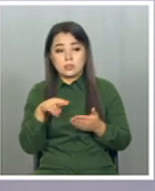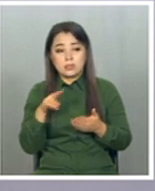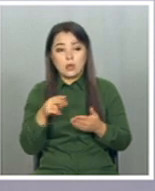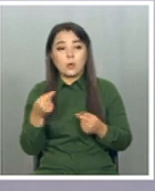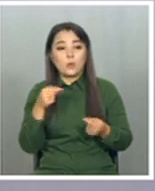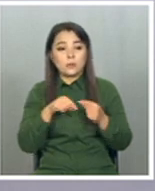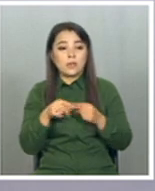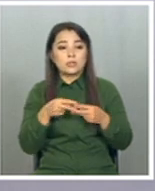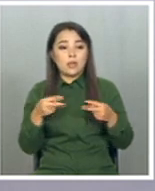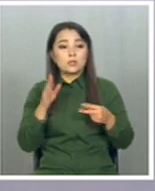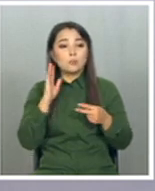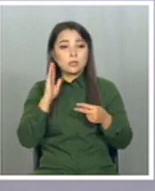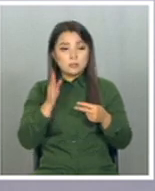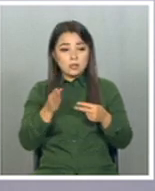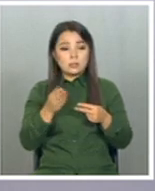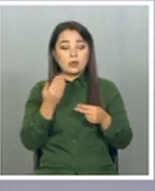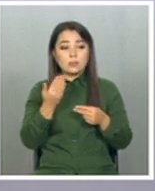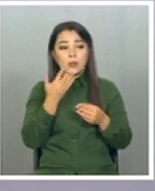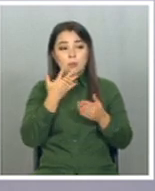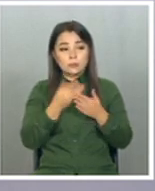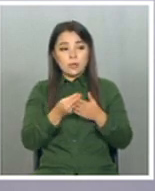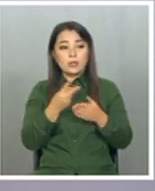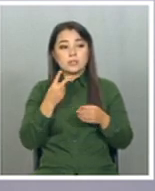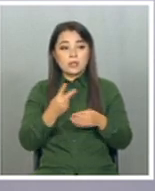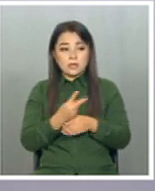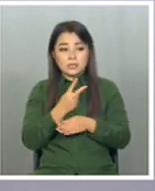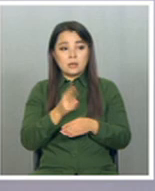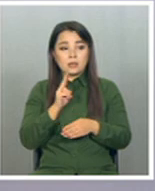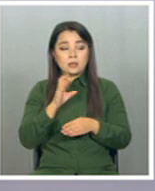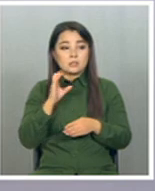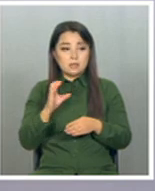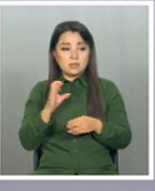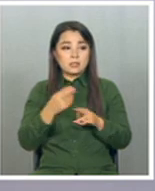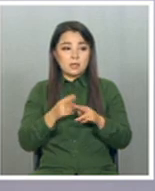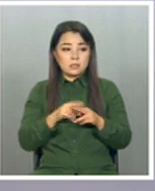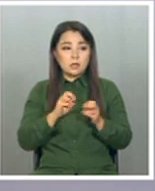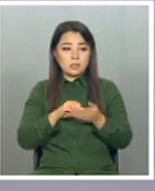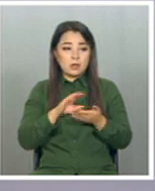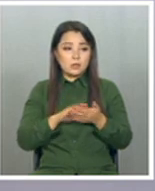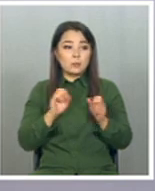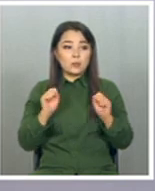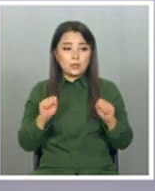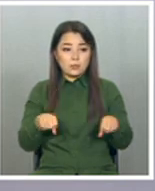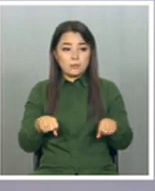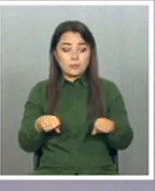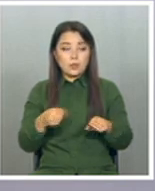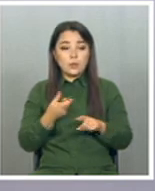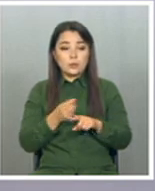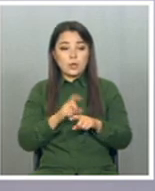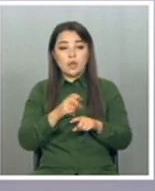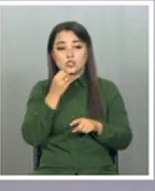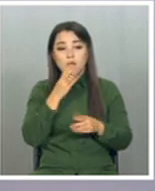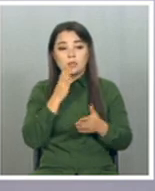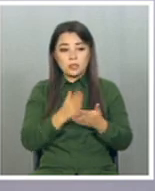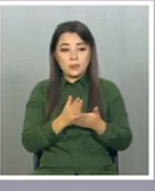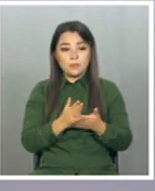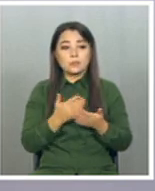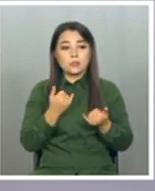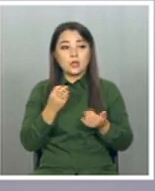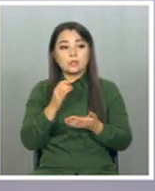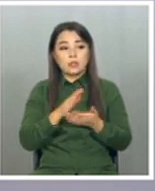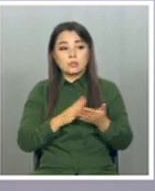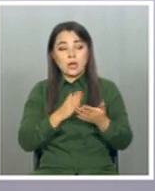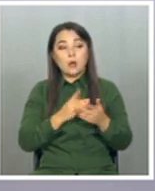өзара тең болғандықтан, оларды біз екеселенген КС деп алуға болады ғой. Өте жақсы. Мінекей олай болса,